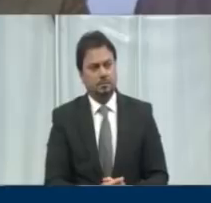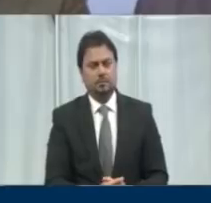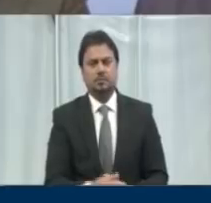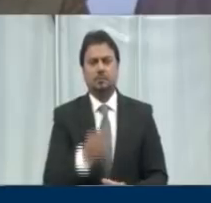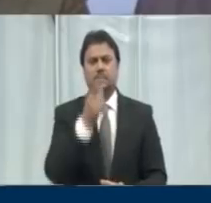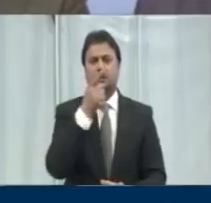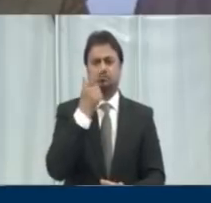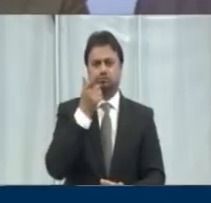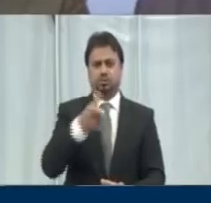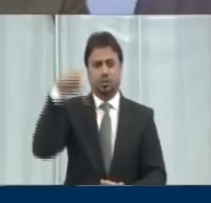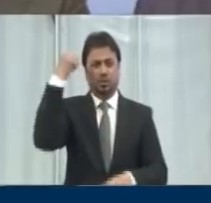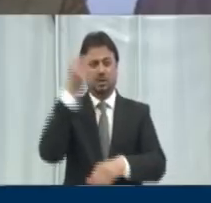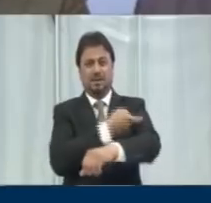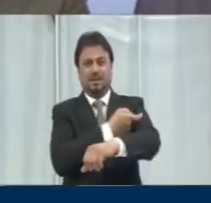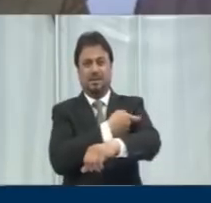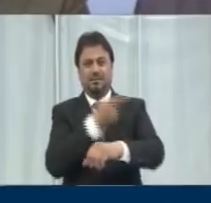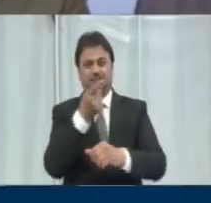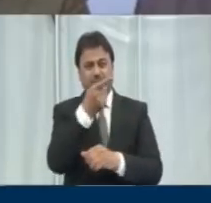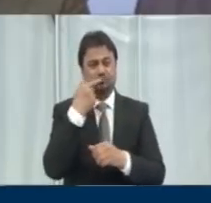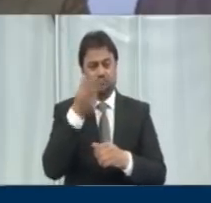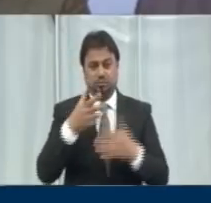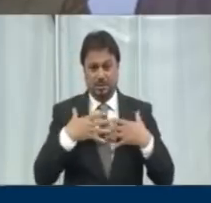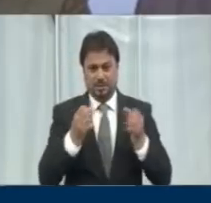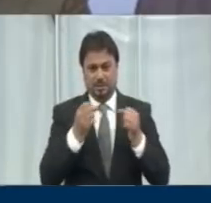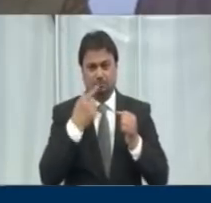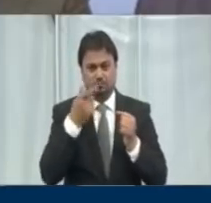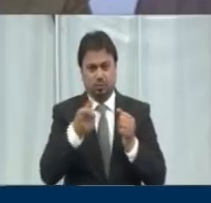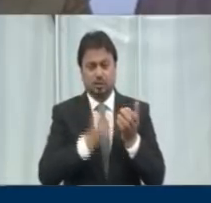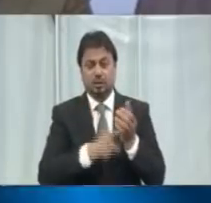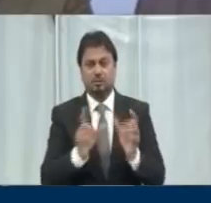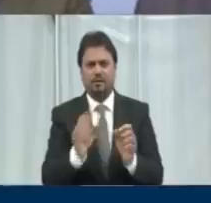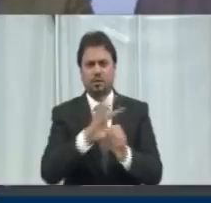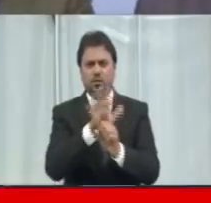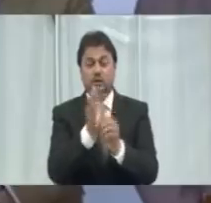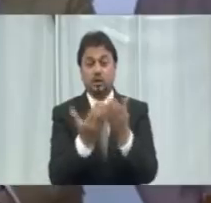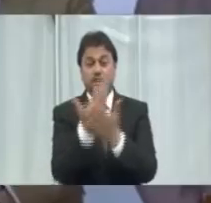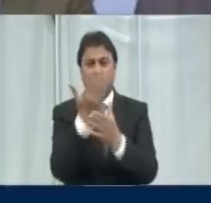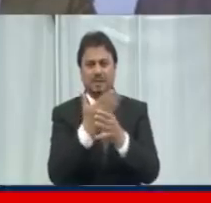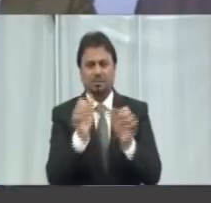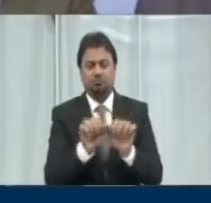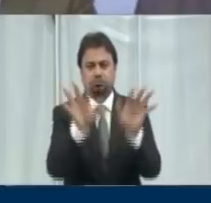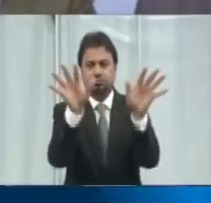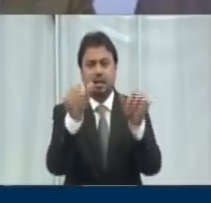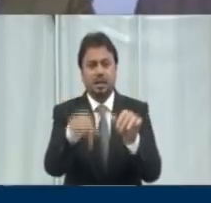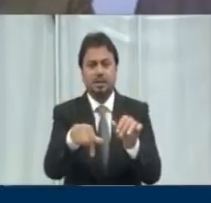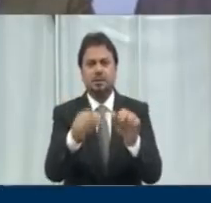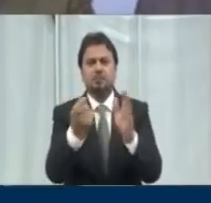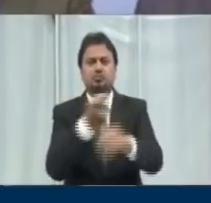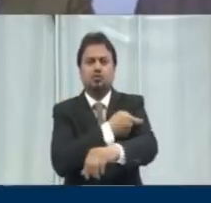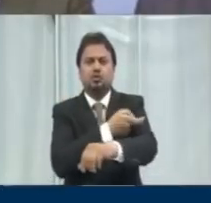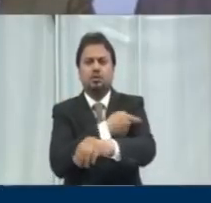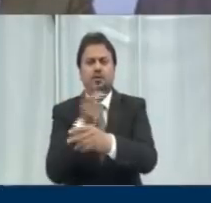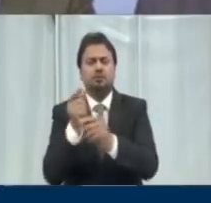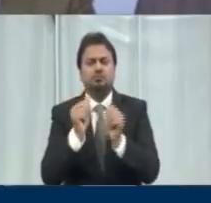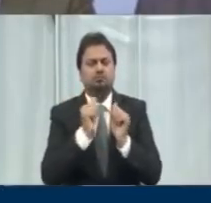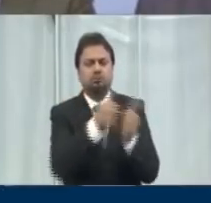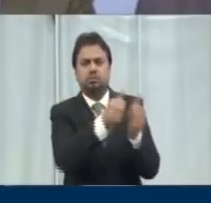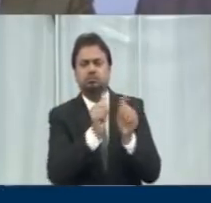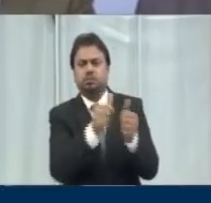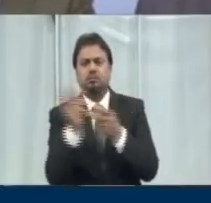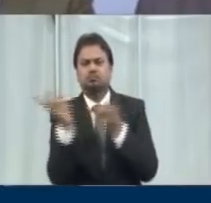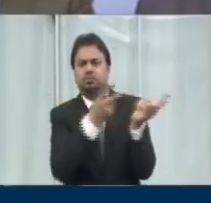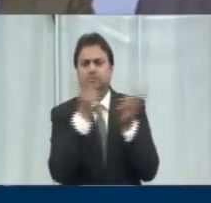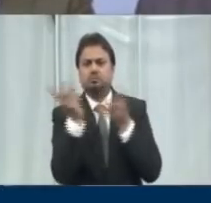ومنذ ابتداء السلالة الجديدة أصبح هناك نسبة الدخول في المستشفيات